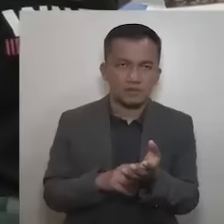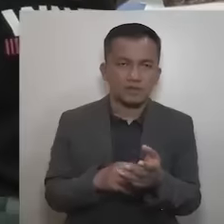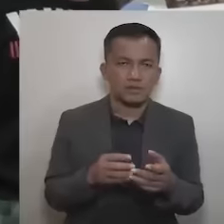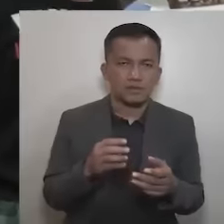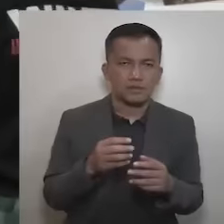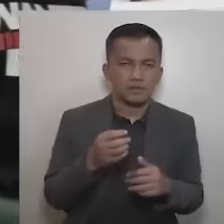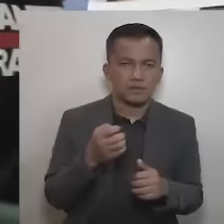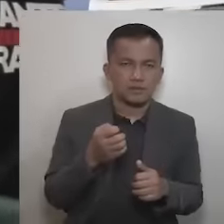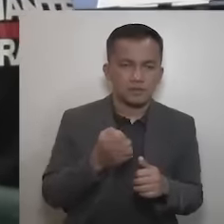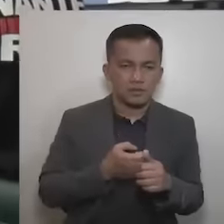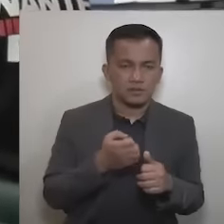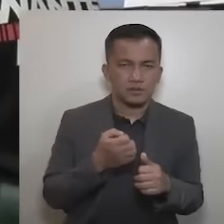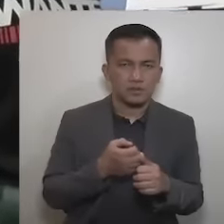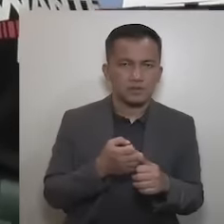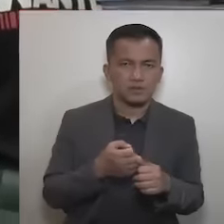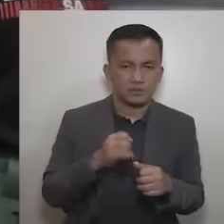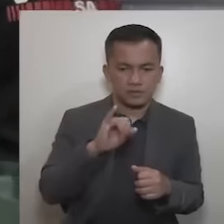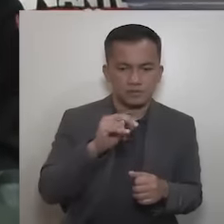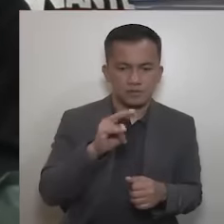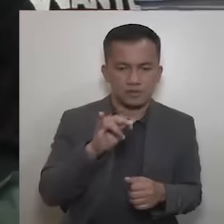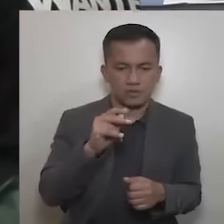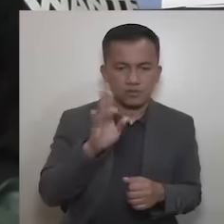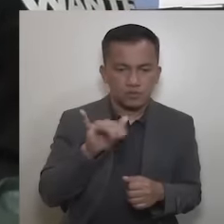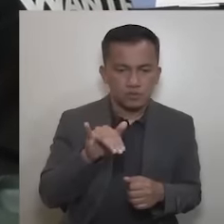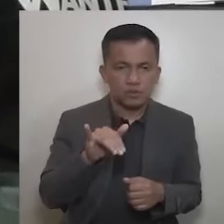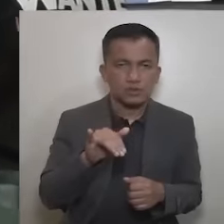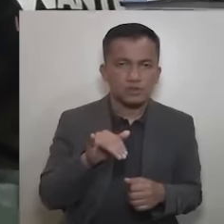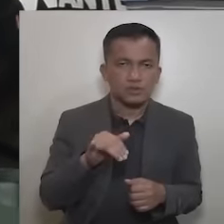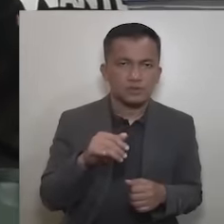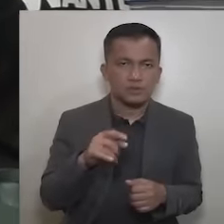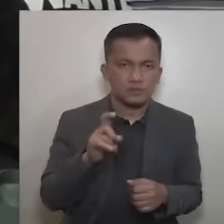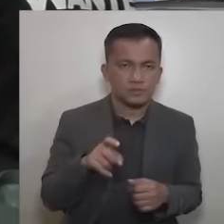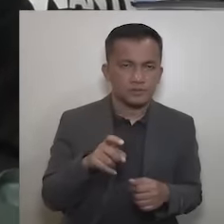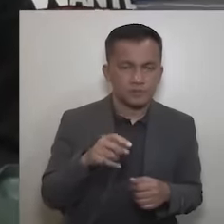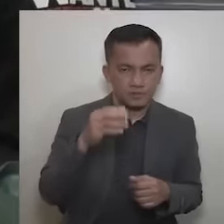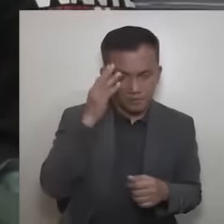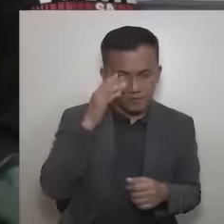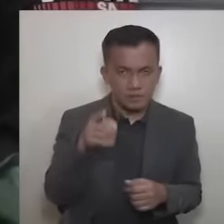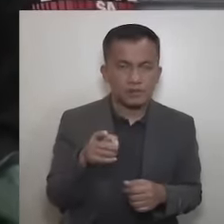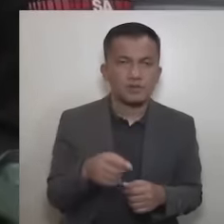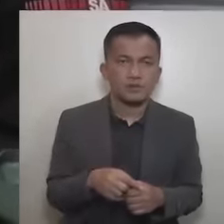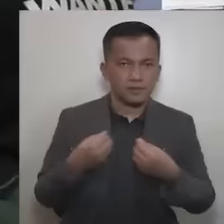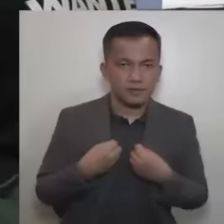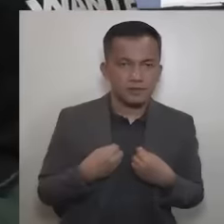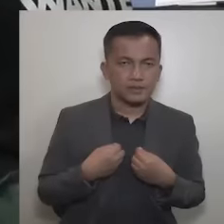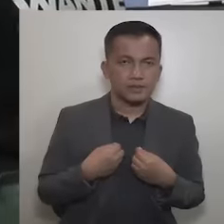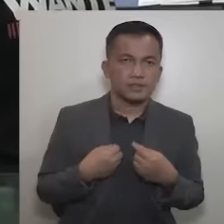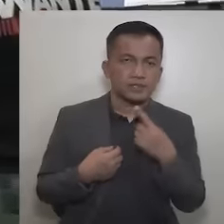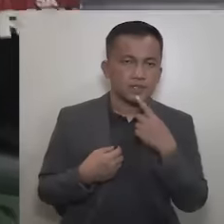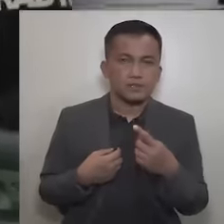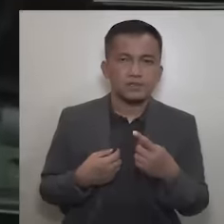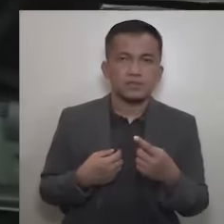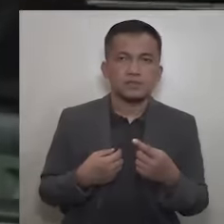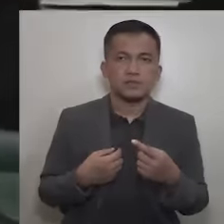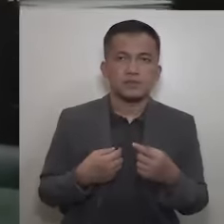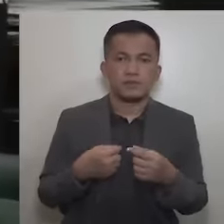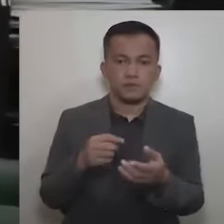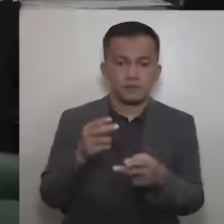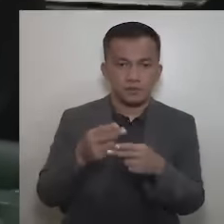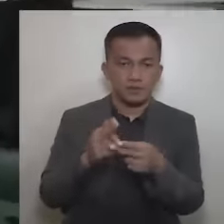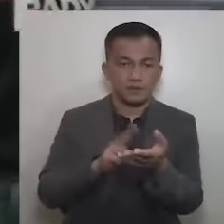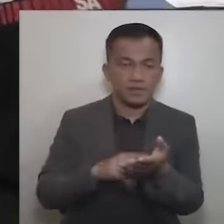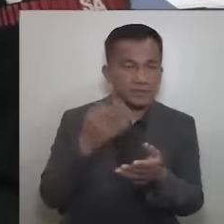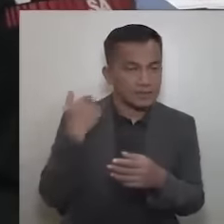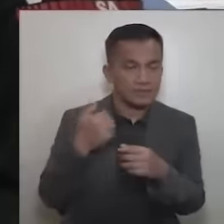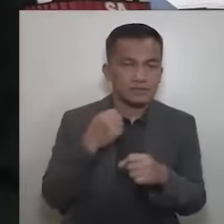ka. Di ba every year may physical inventory kami? Diba? Dapat oh, ito nga, may... diba? Yun ang pagkakaalam nyo. Yes, ma'am. Bali, attorney, meron kasi siyang pinirmahan